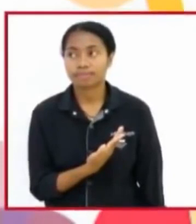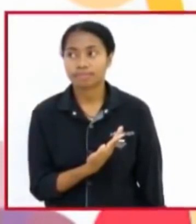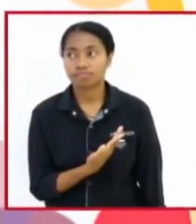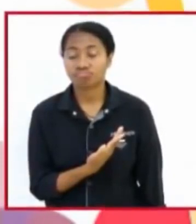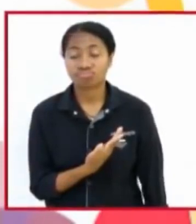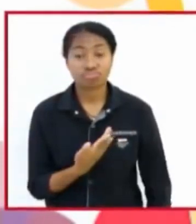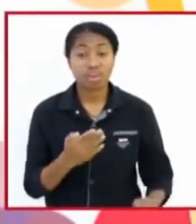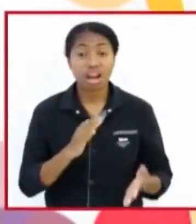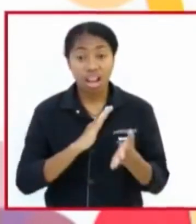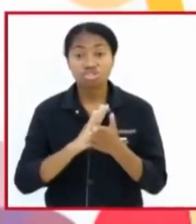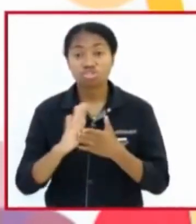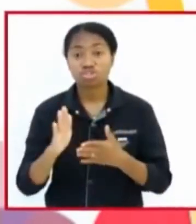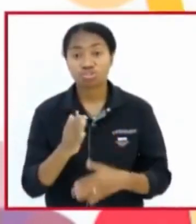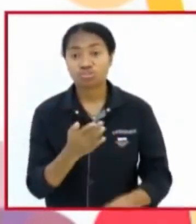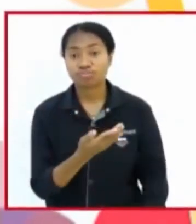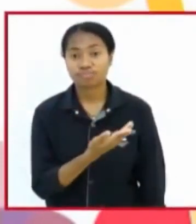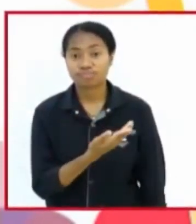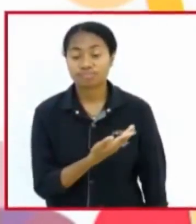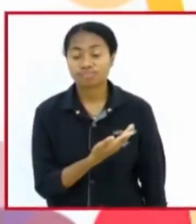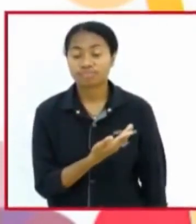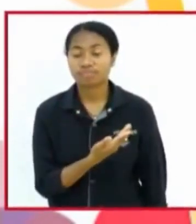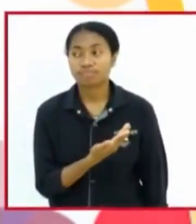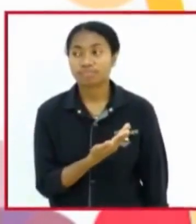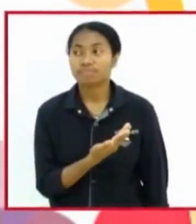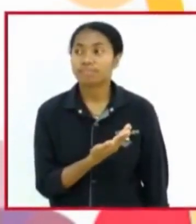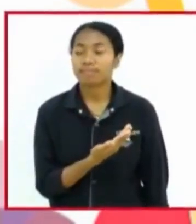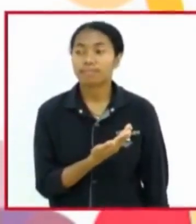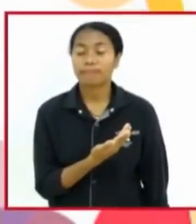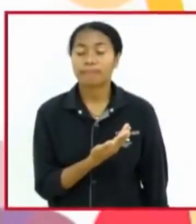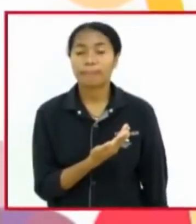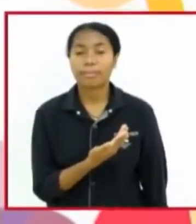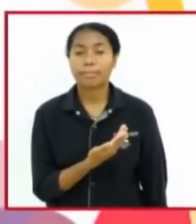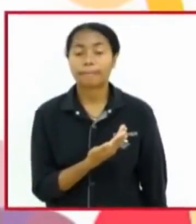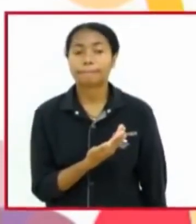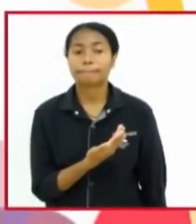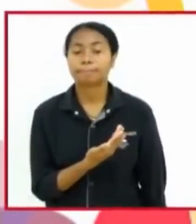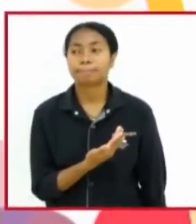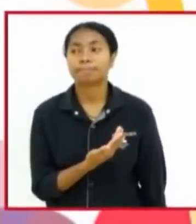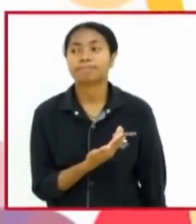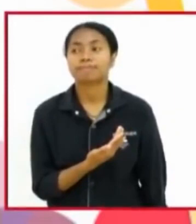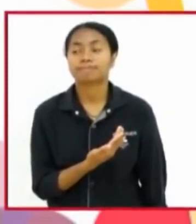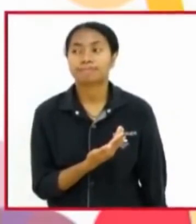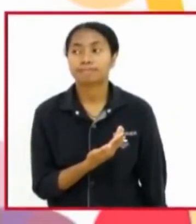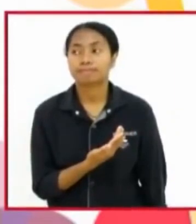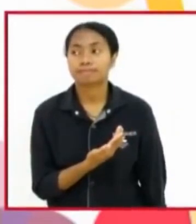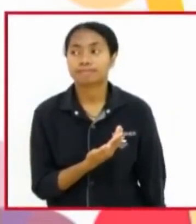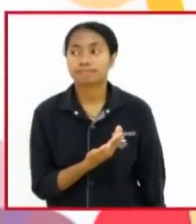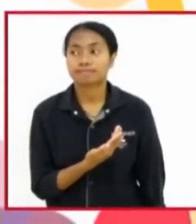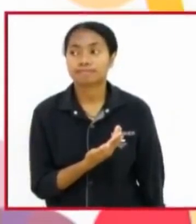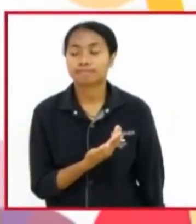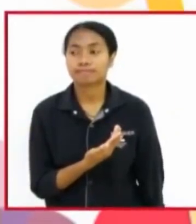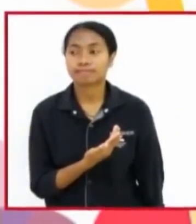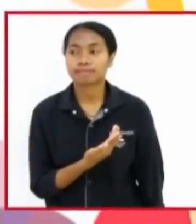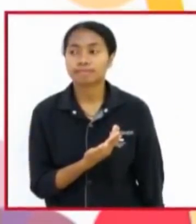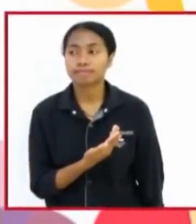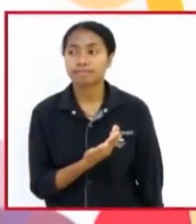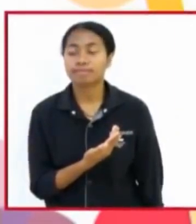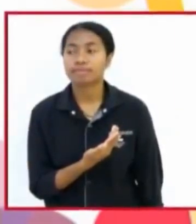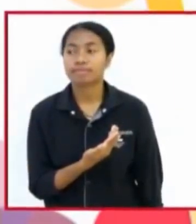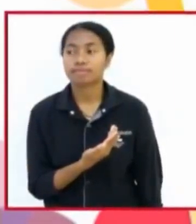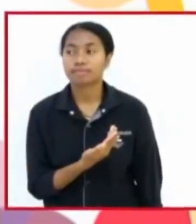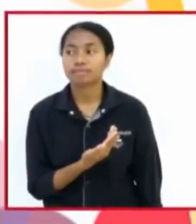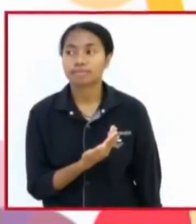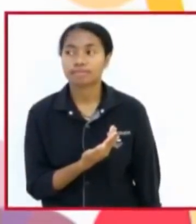sebanyak 452 pesawat tempur lawan yang diselenggarakan namun belum sempat mengudara dihancurkan pada saat